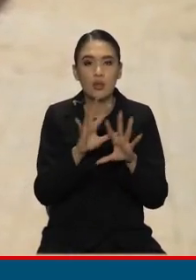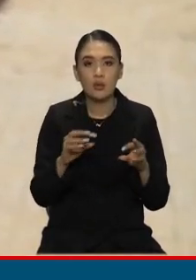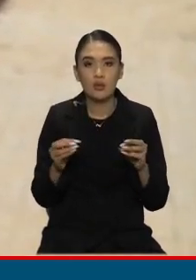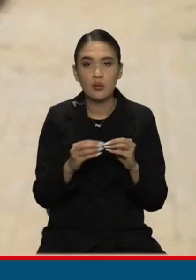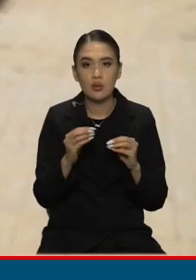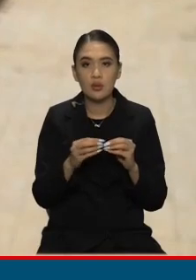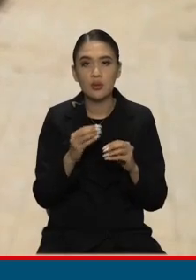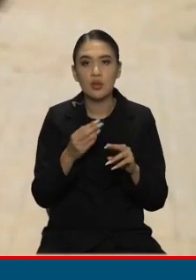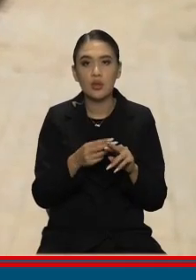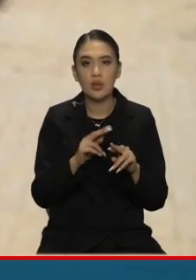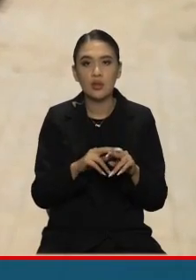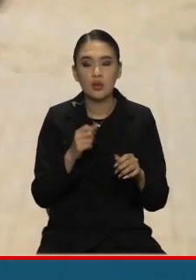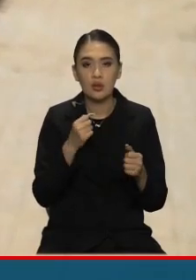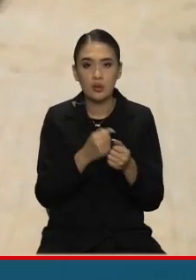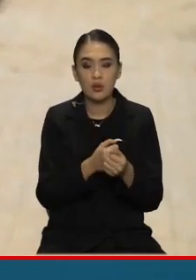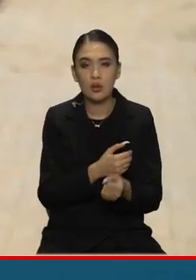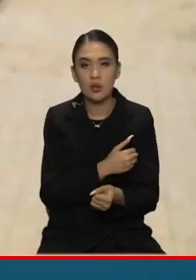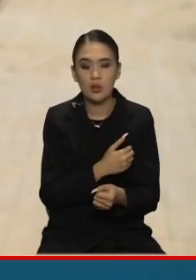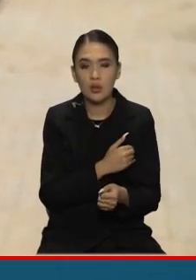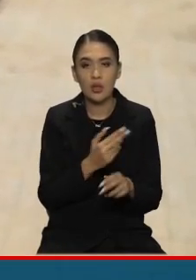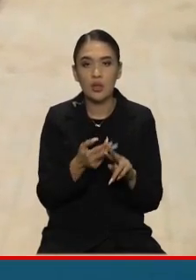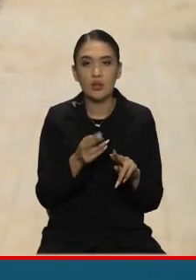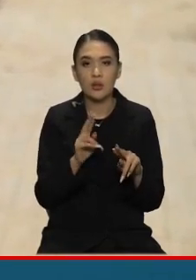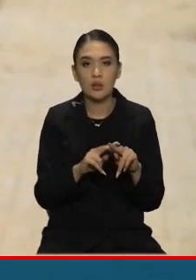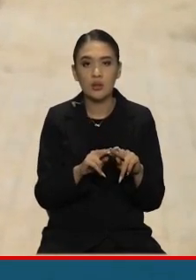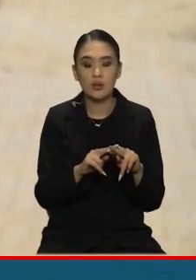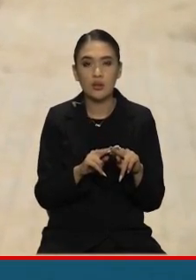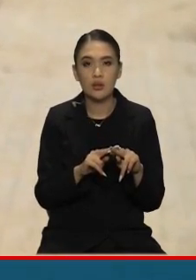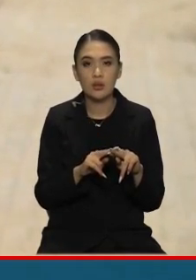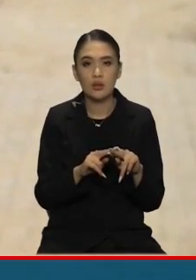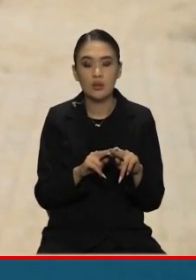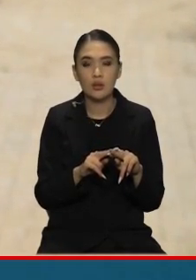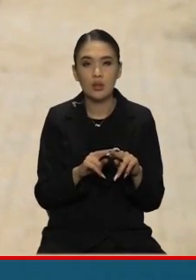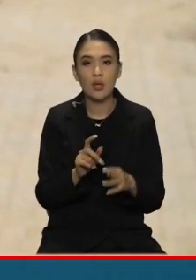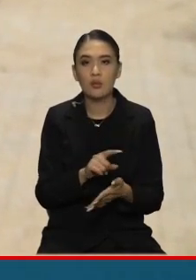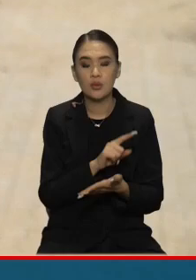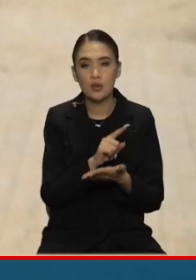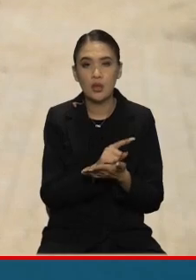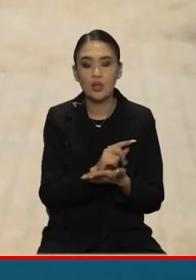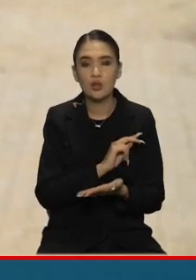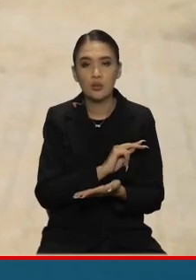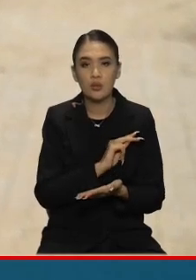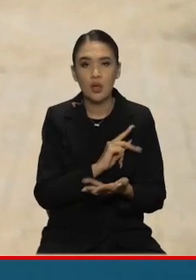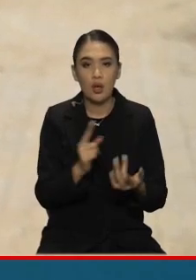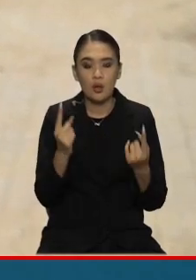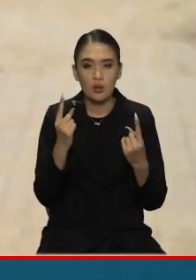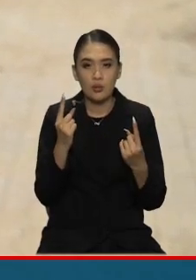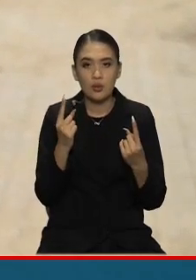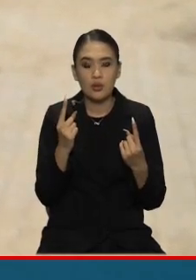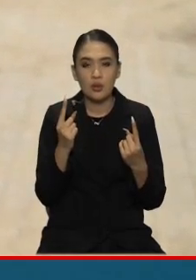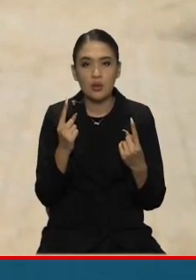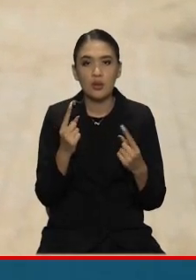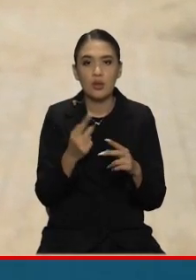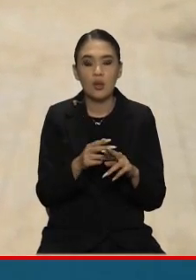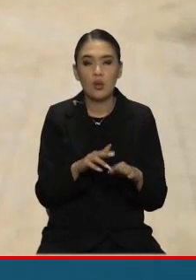дейін аяқтауды талап етіп отырмыз мердігерлерден. Әрине, бұл жерде жұмыстар ауқымды болғаннан кейін